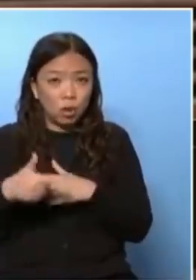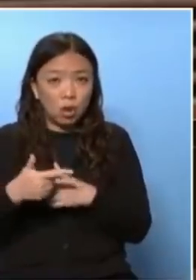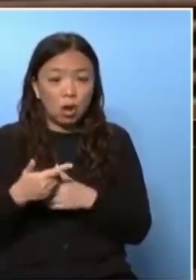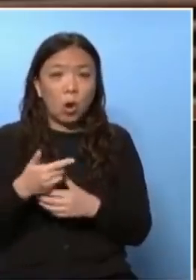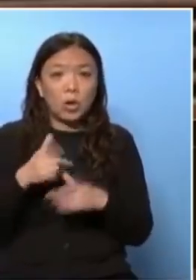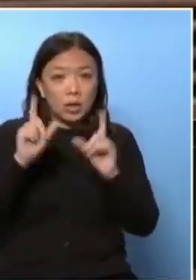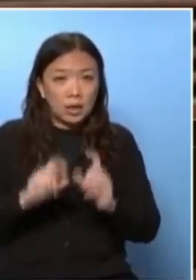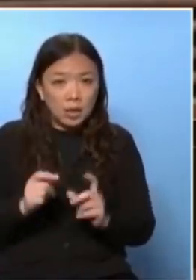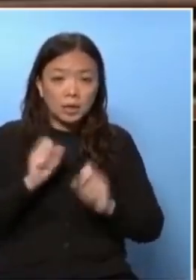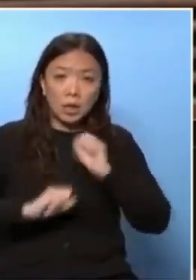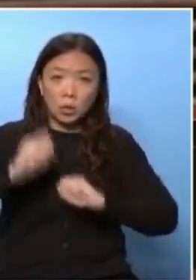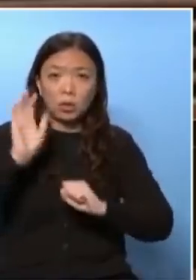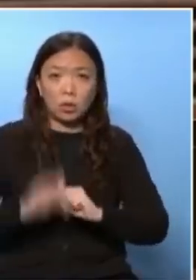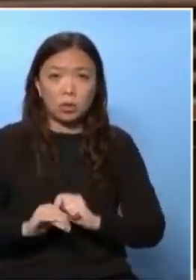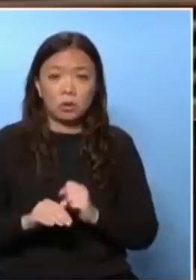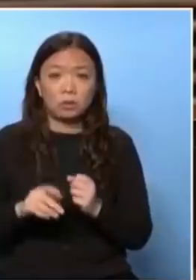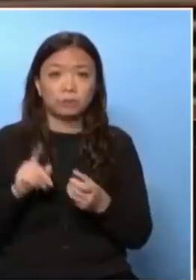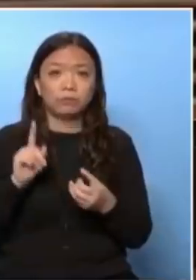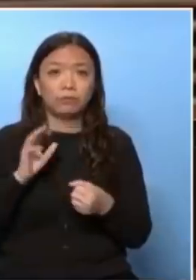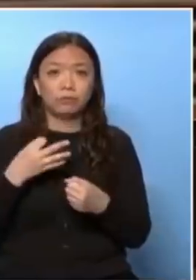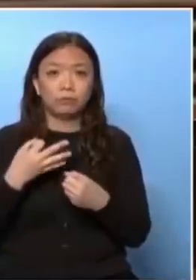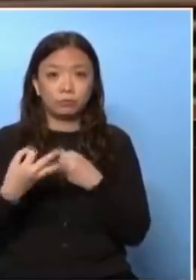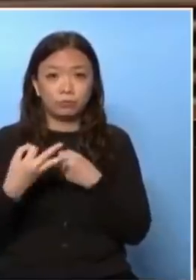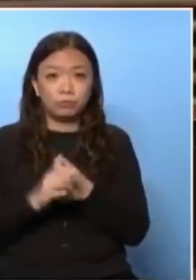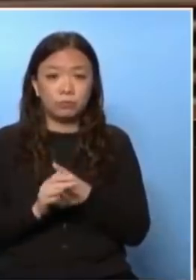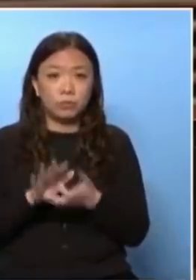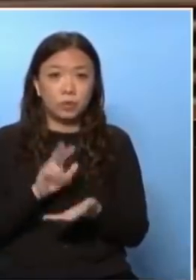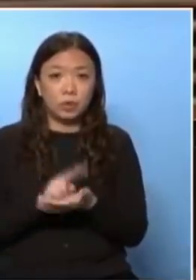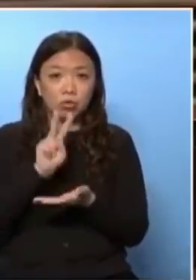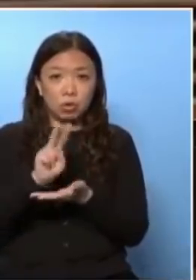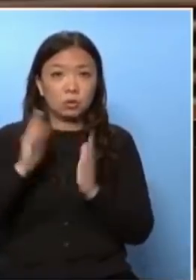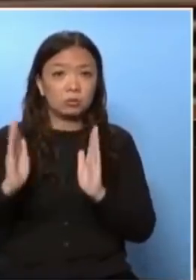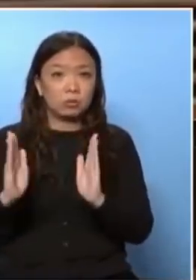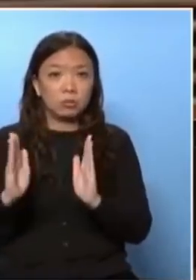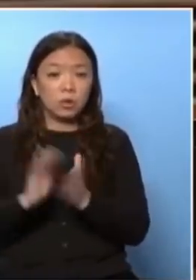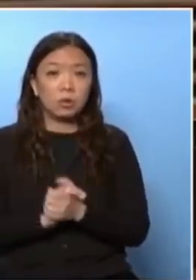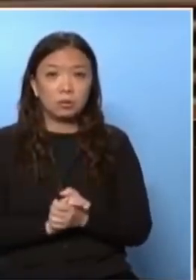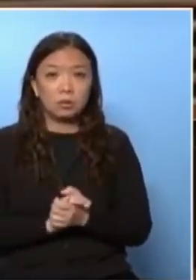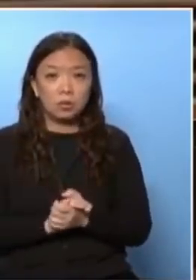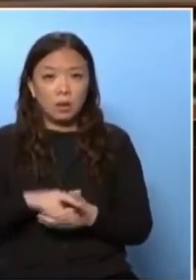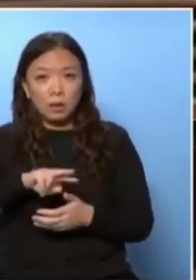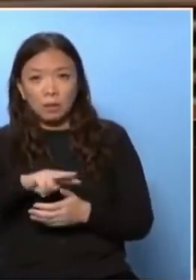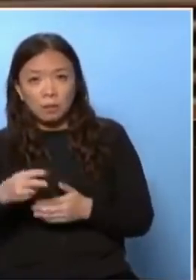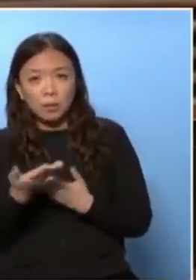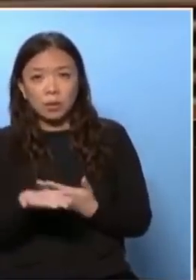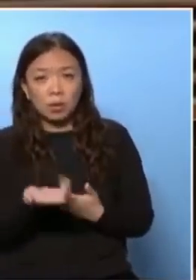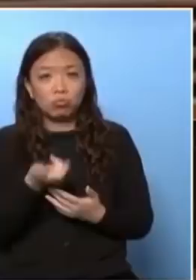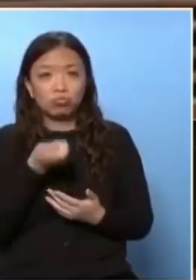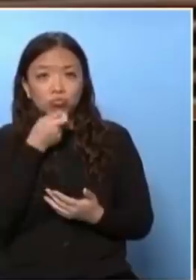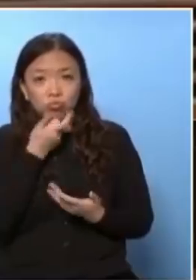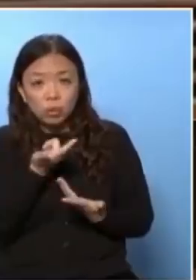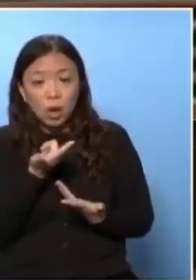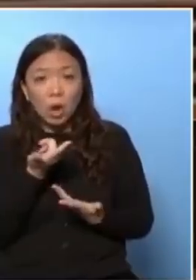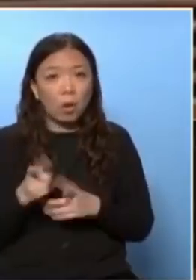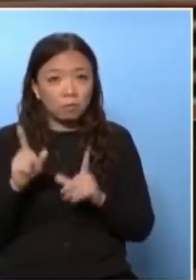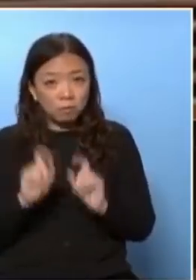市民的行為。而第三，這個2年的時間會不會就變成按他們的喜好去解讀任何市民